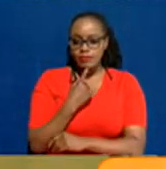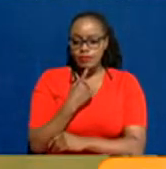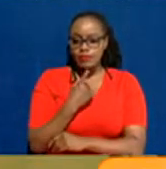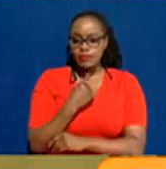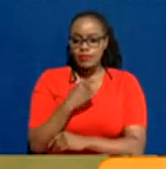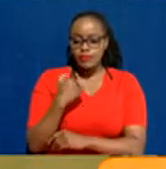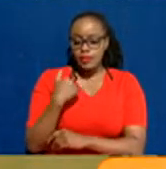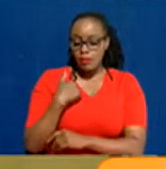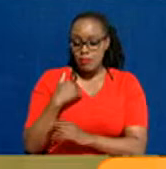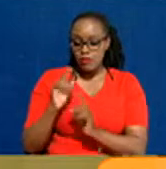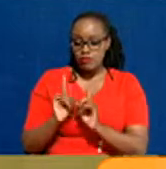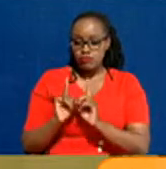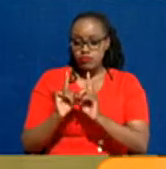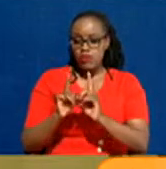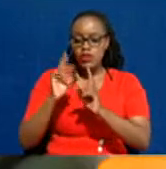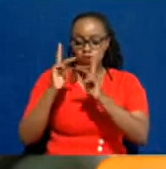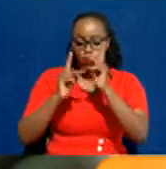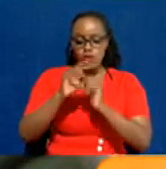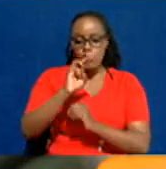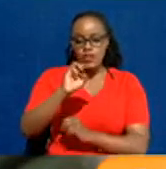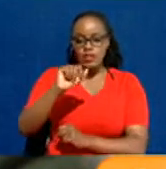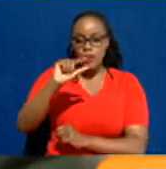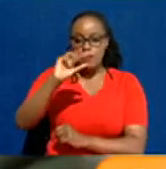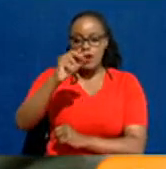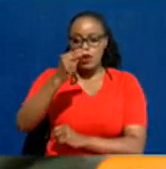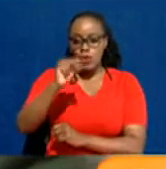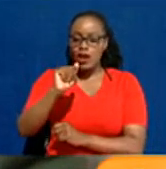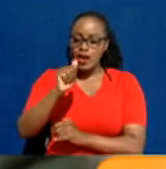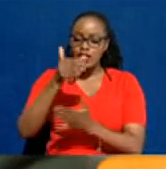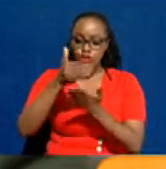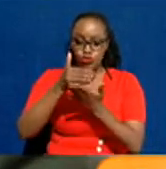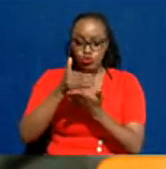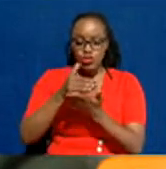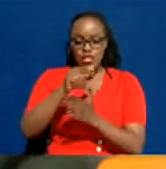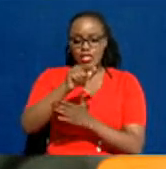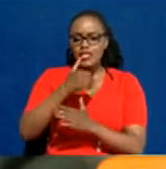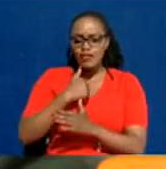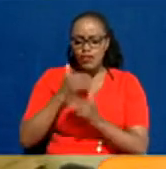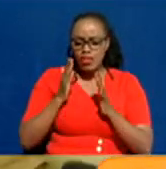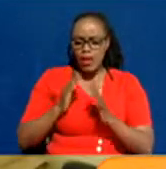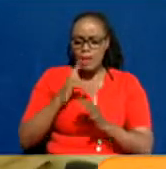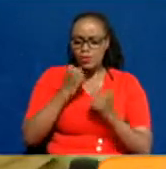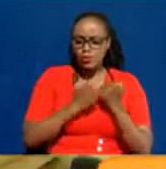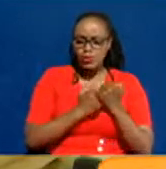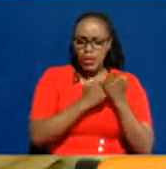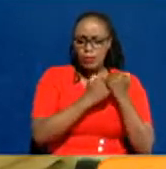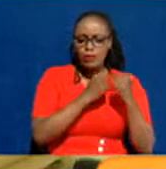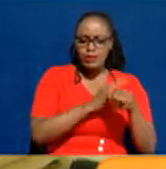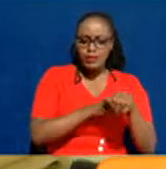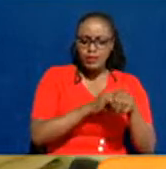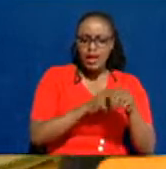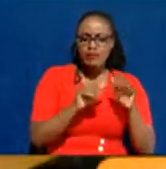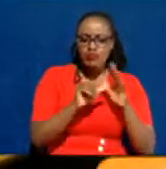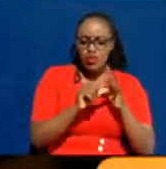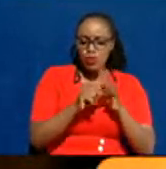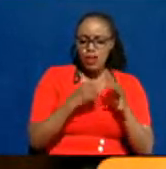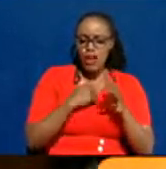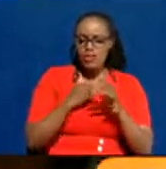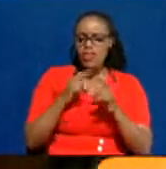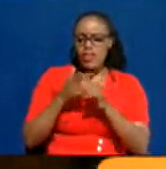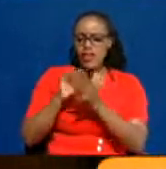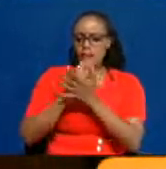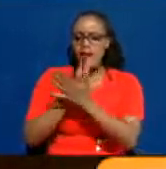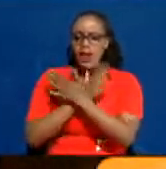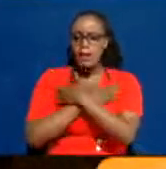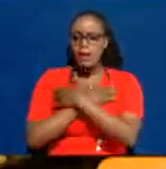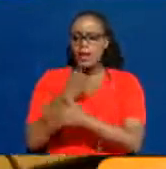I took her to Professor Magoha. Na kwa kweli, akufaaye kwa dhiki ndiye rafiki. Kwani, hapo